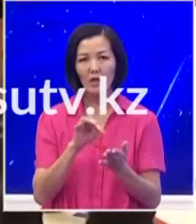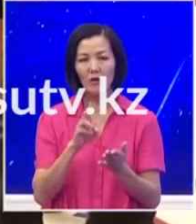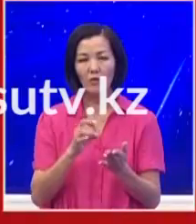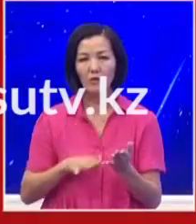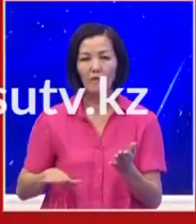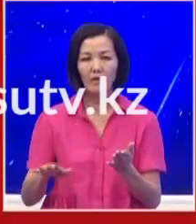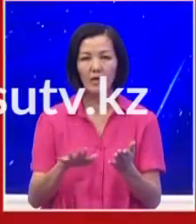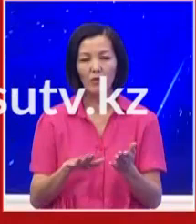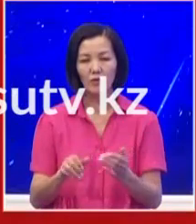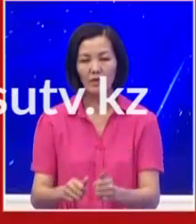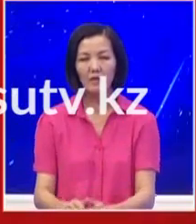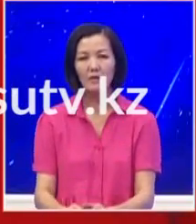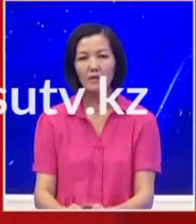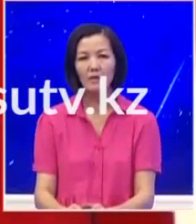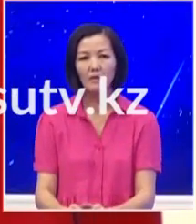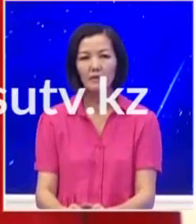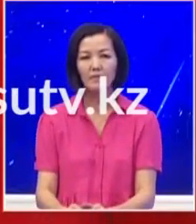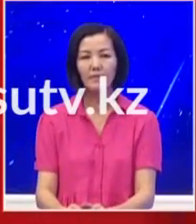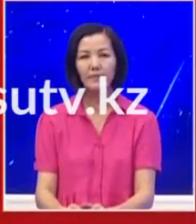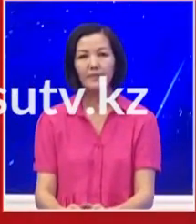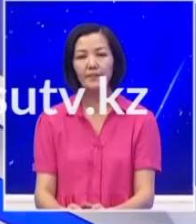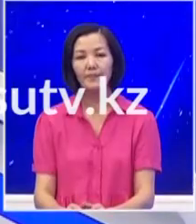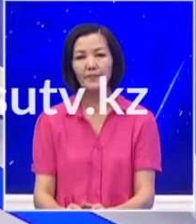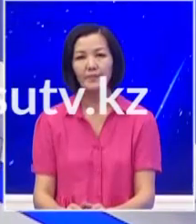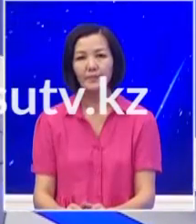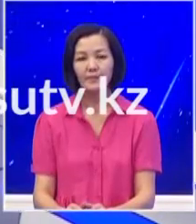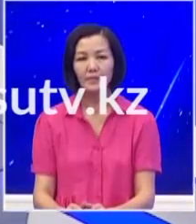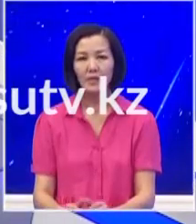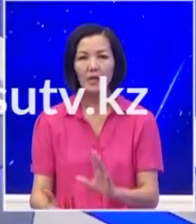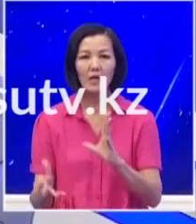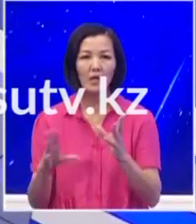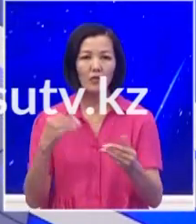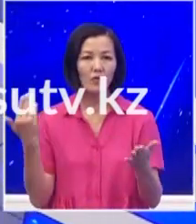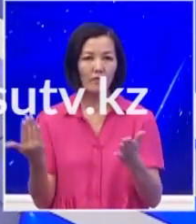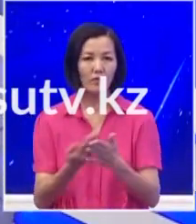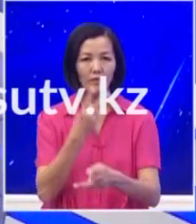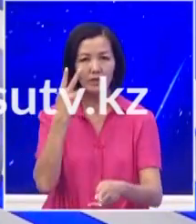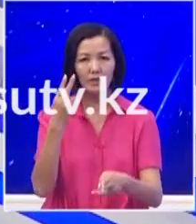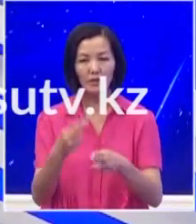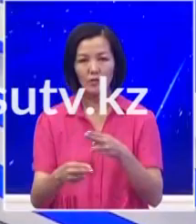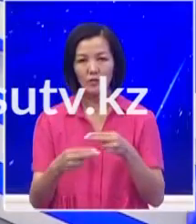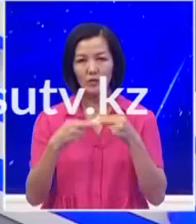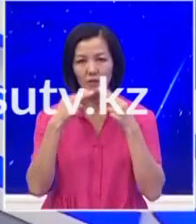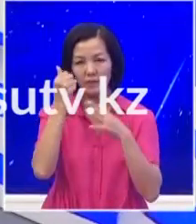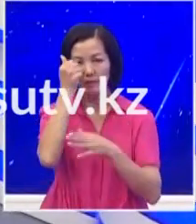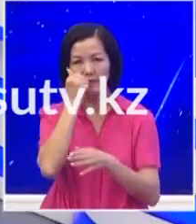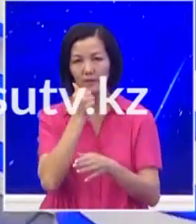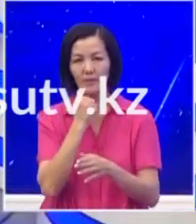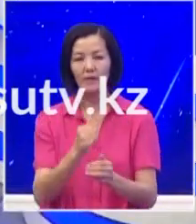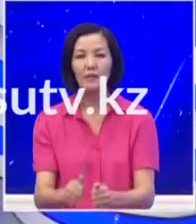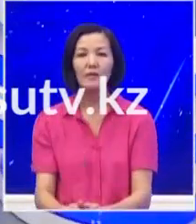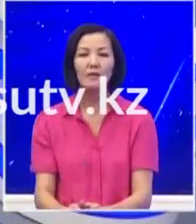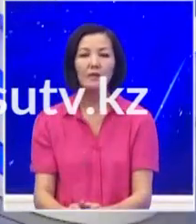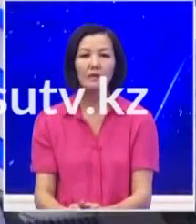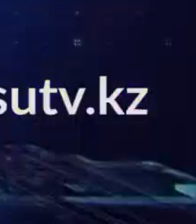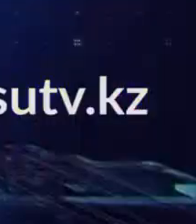Лилия Штогрина, Жейк Курманбаев, телеканал ЖТСУ. Это были все новости на сегодня. Всего доброго, до свидания.